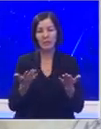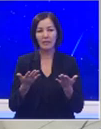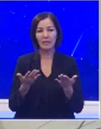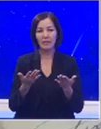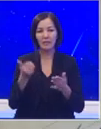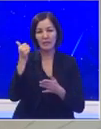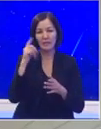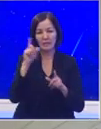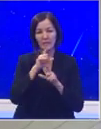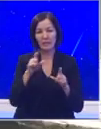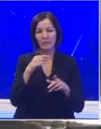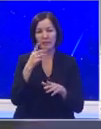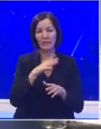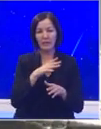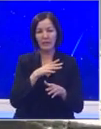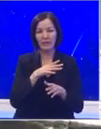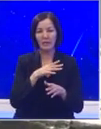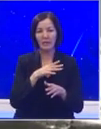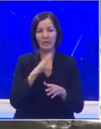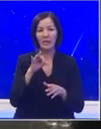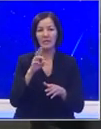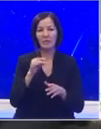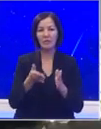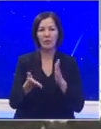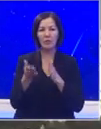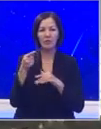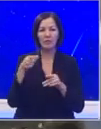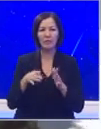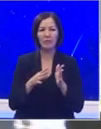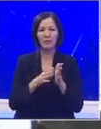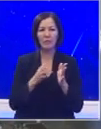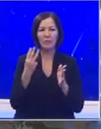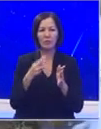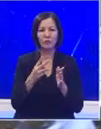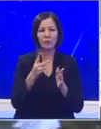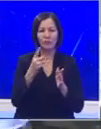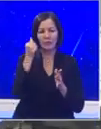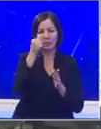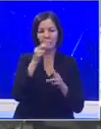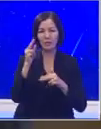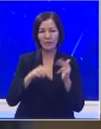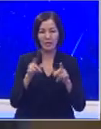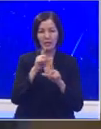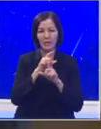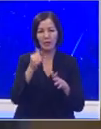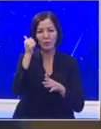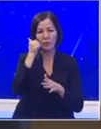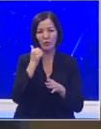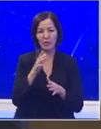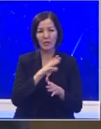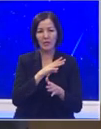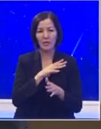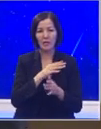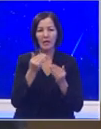ескі мектептің жағдайын айтты. Сарбұлақта сонау 1931 жылы салынған мына білім шаңырағы көнеріп жұбына